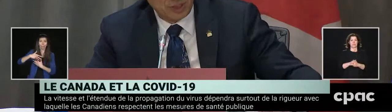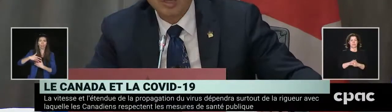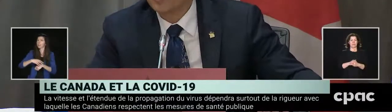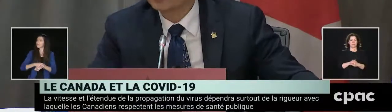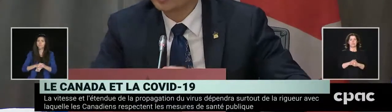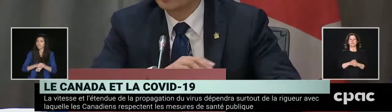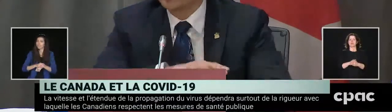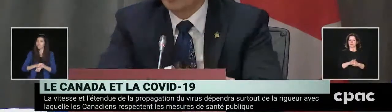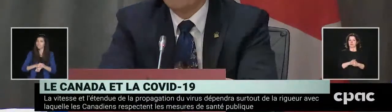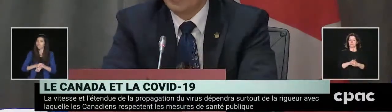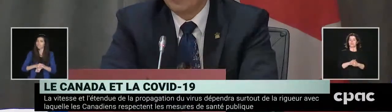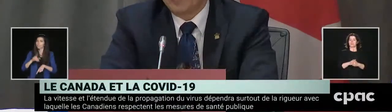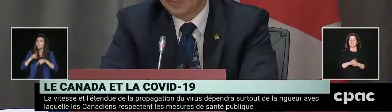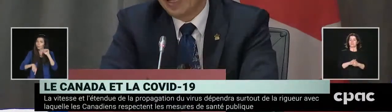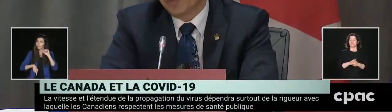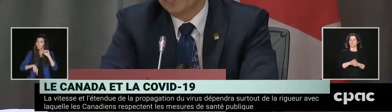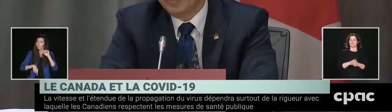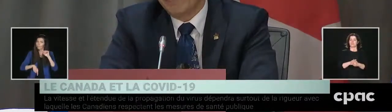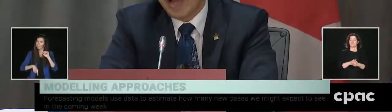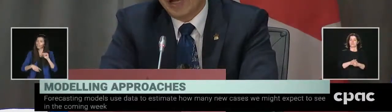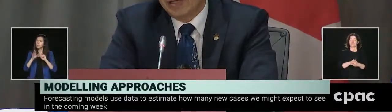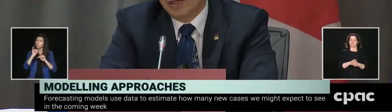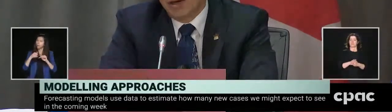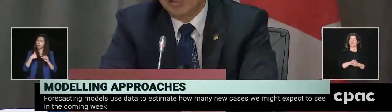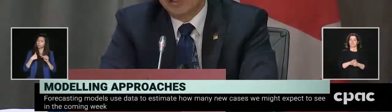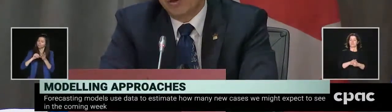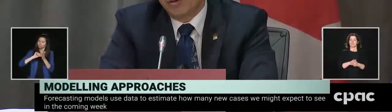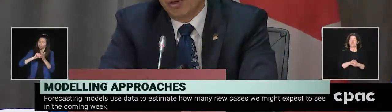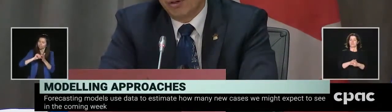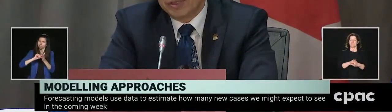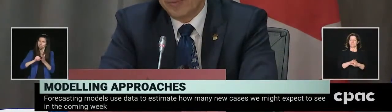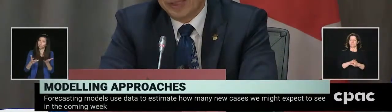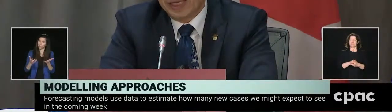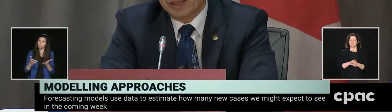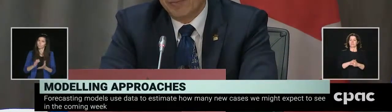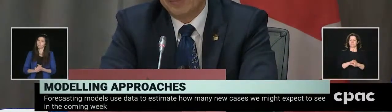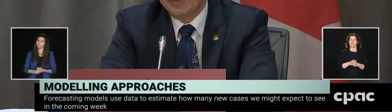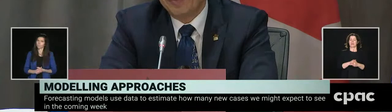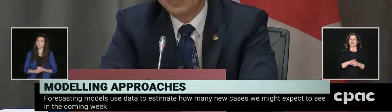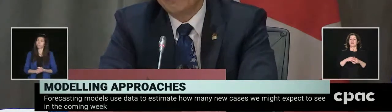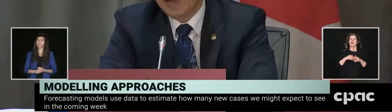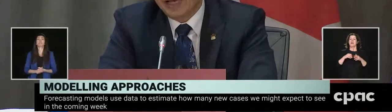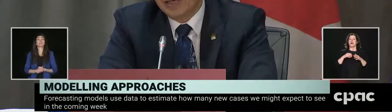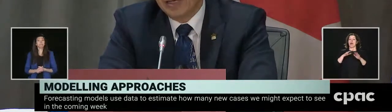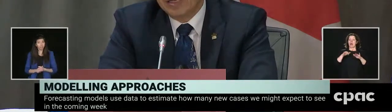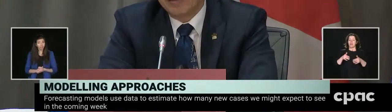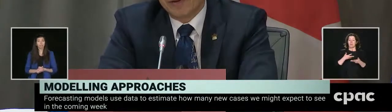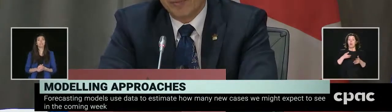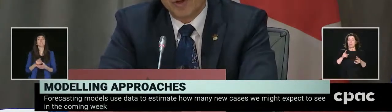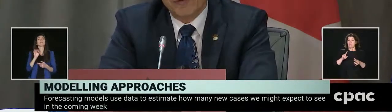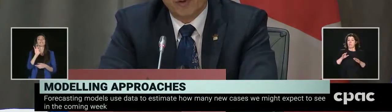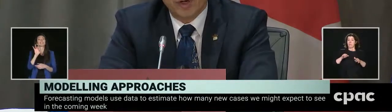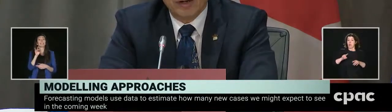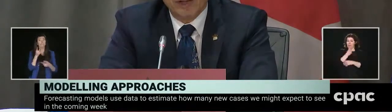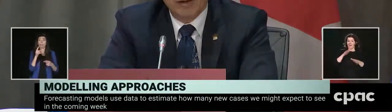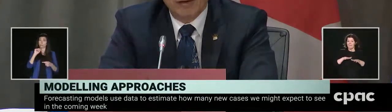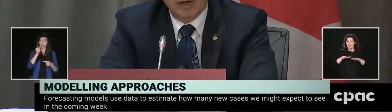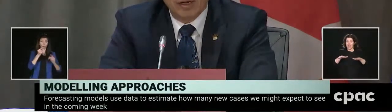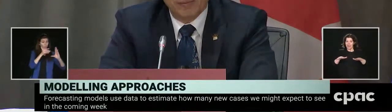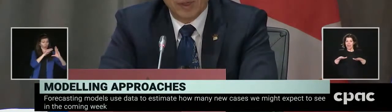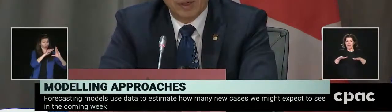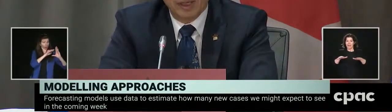l'autre aspect aussi, on a montré que même après la première vague, on attend aussi peut-être même des petites vagues. C'est vraiment, il